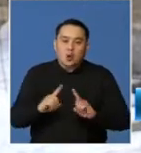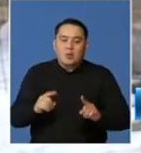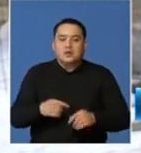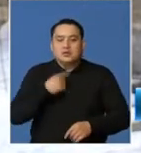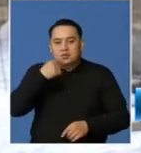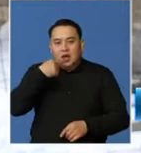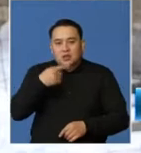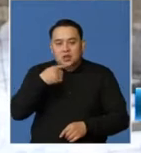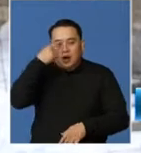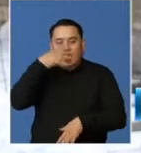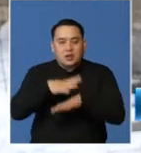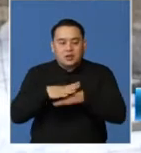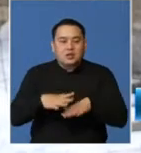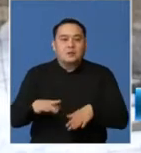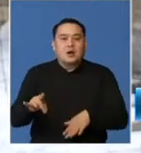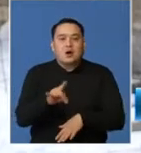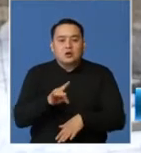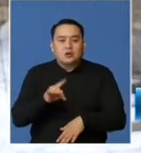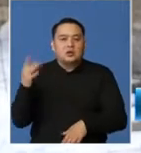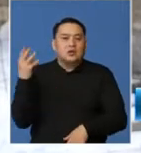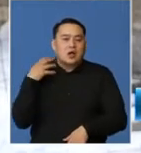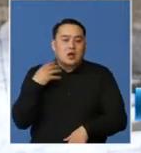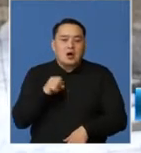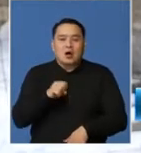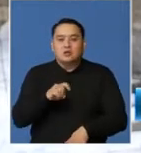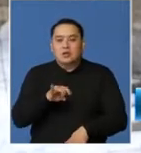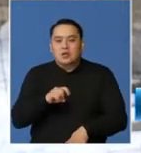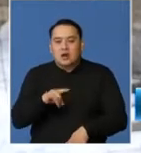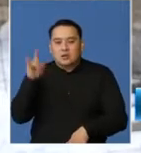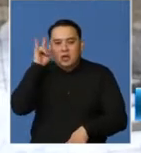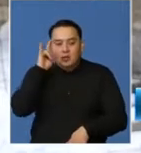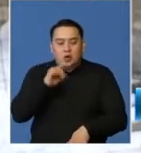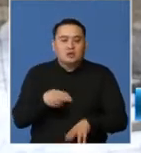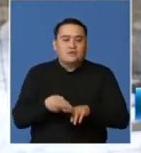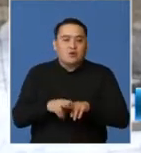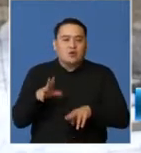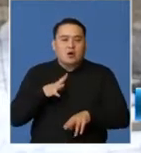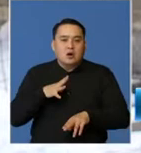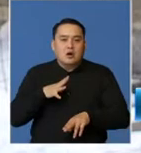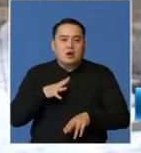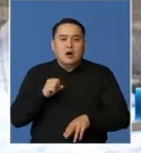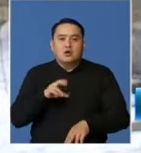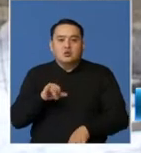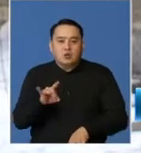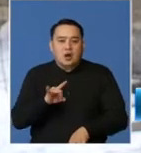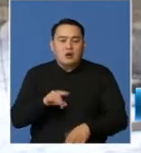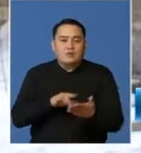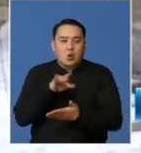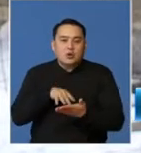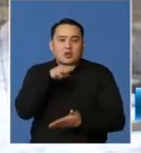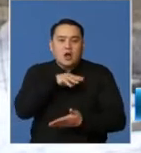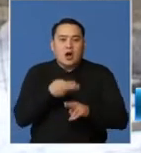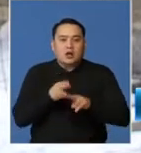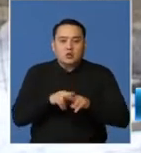поблагодарить мне акимат Алакольского района, Сарканского, Кербулакского района. Аксузского района и города